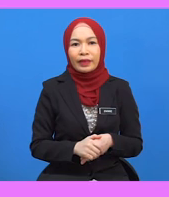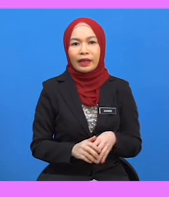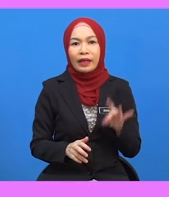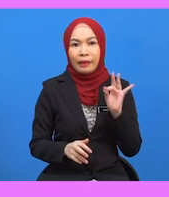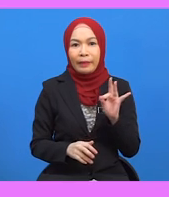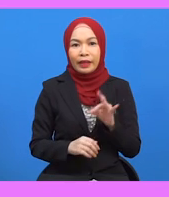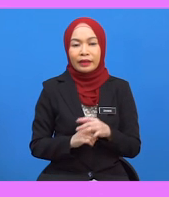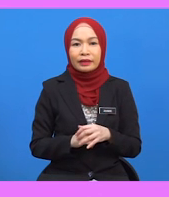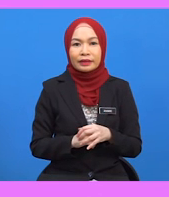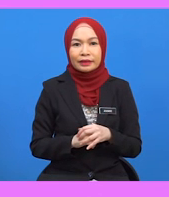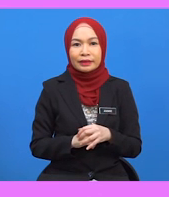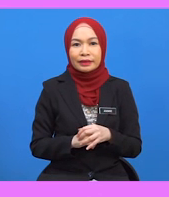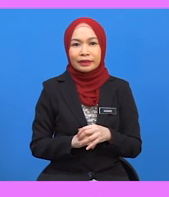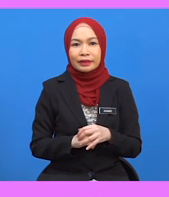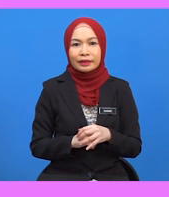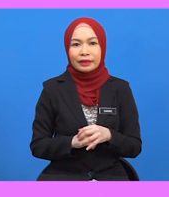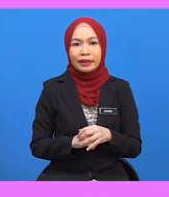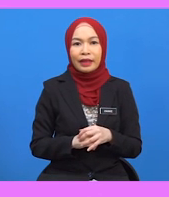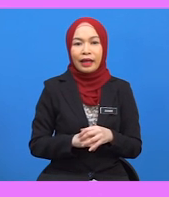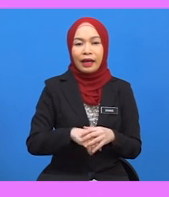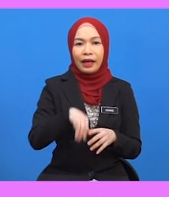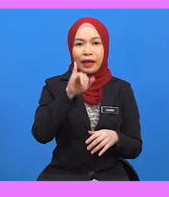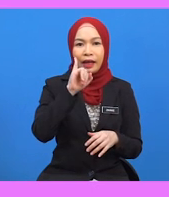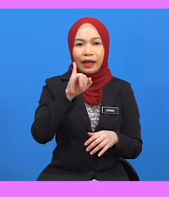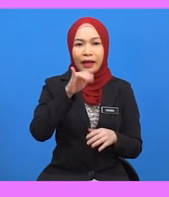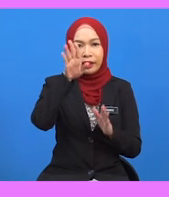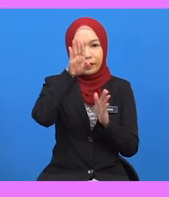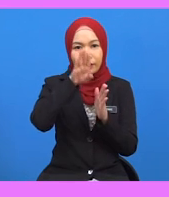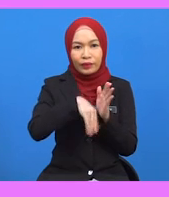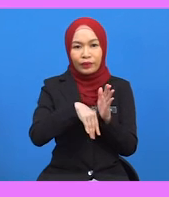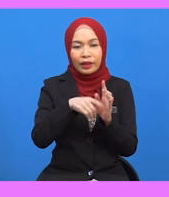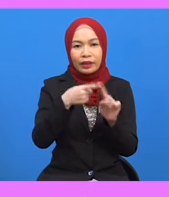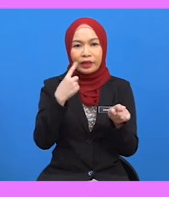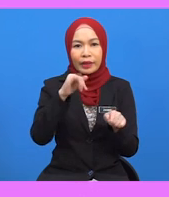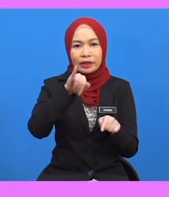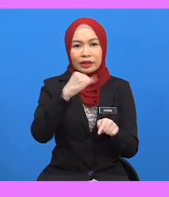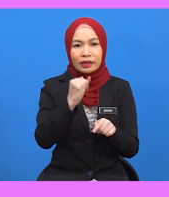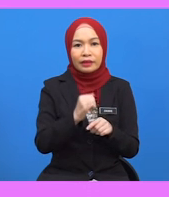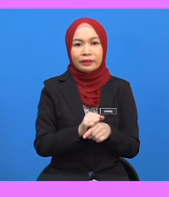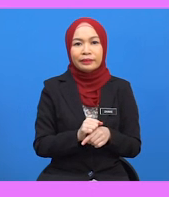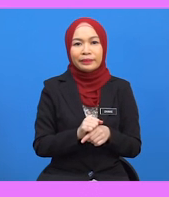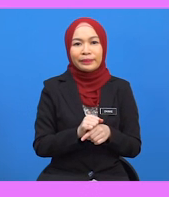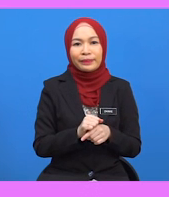8. While I kurang daripada J,